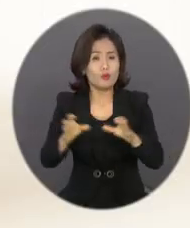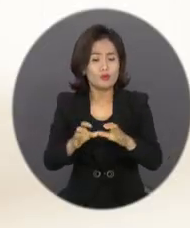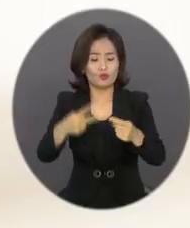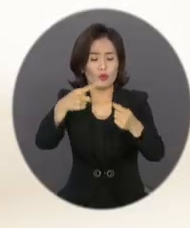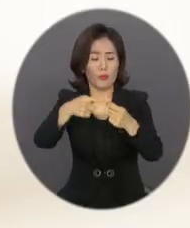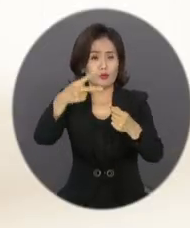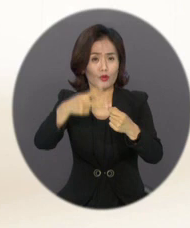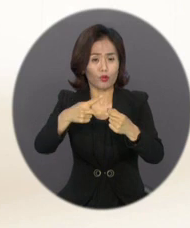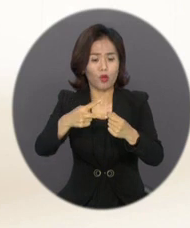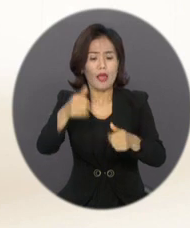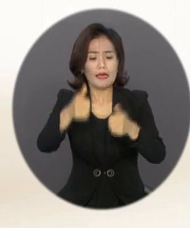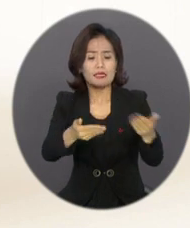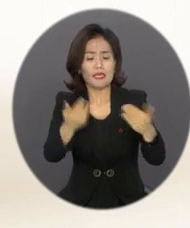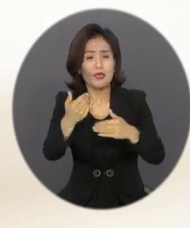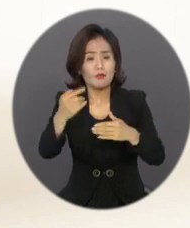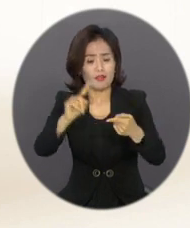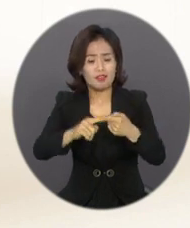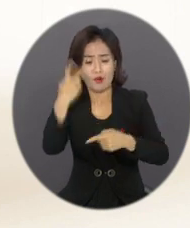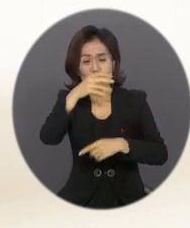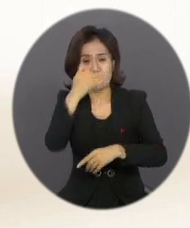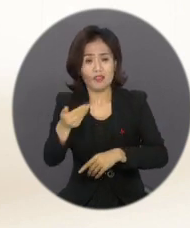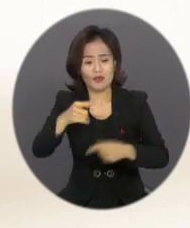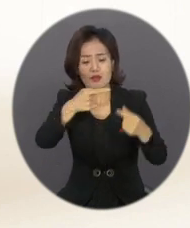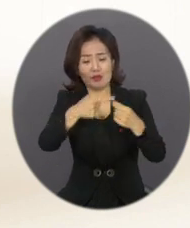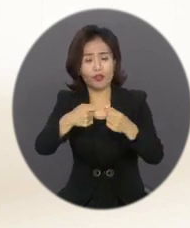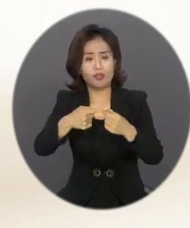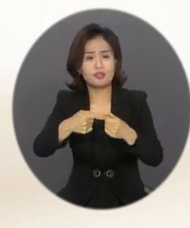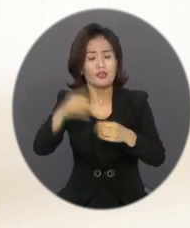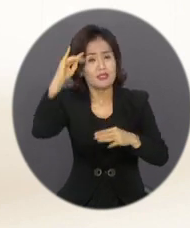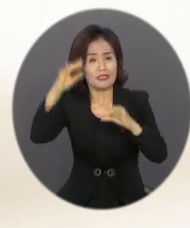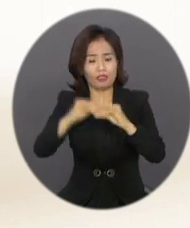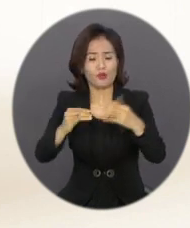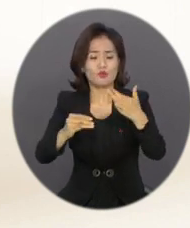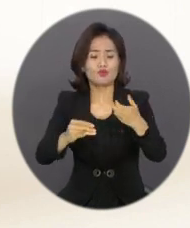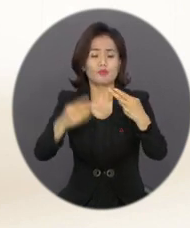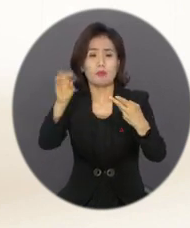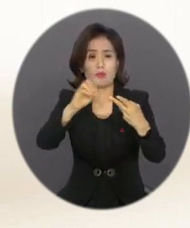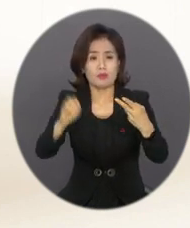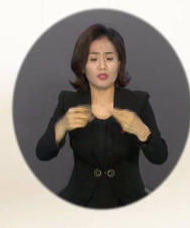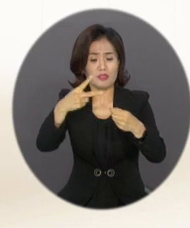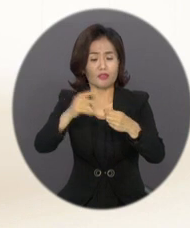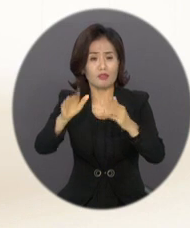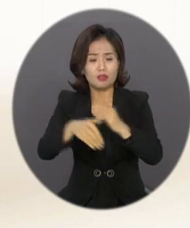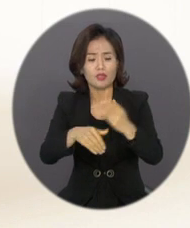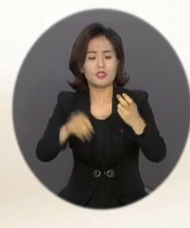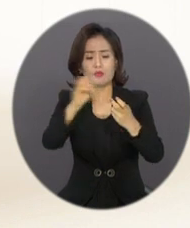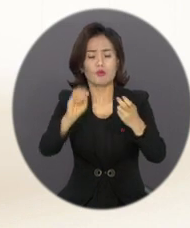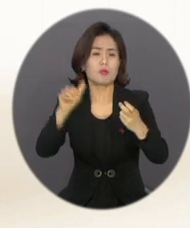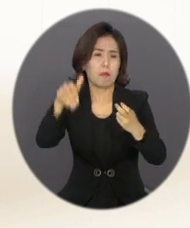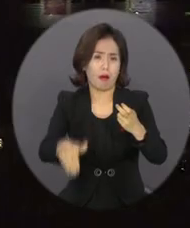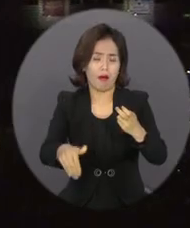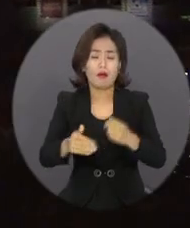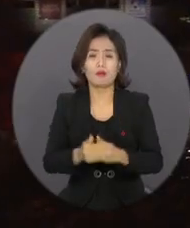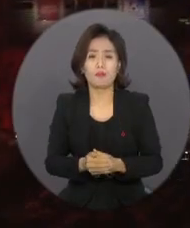아시안게임 유치 찬반 조사를 했는데 1차 조사 때는 찬성이 91%를 보였으나 2차에서는 20% 포인트 떨어졌기